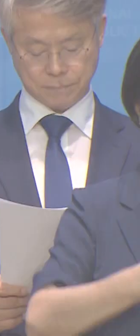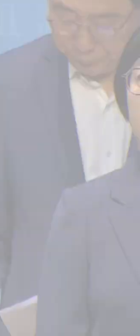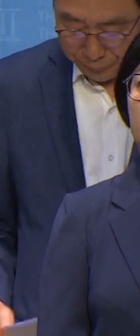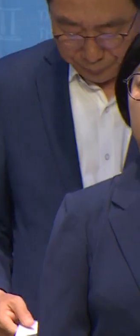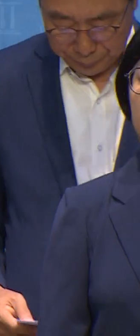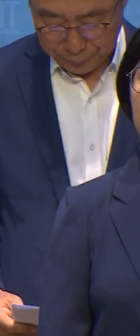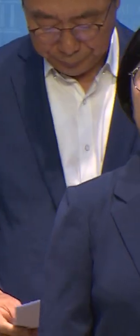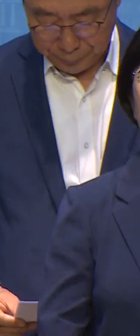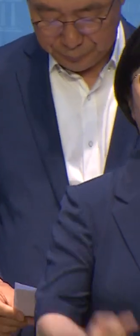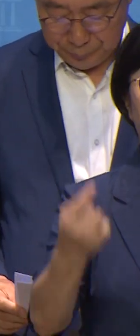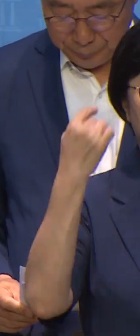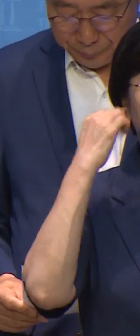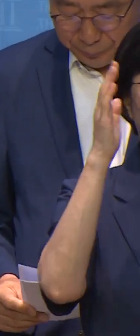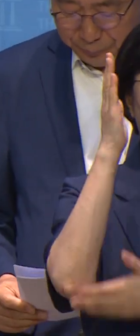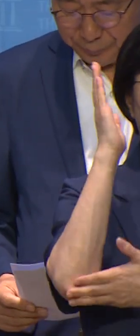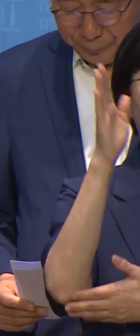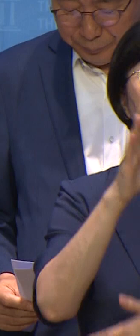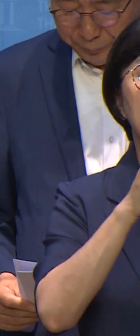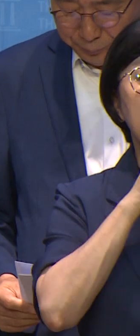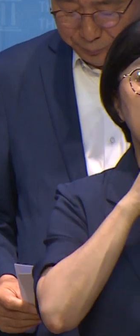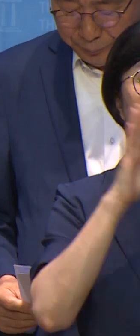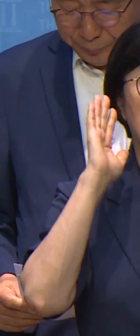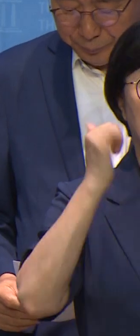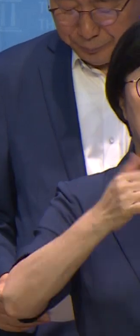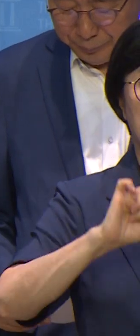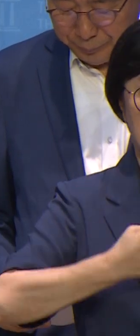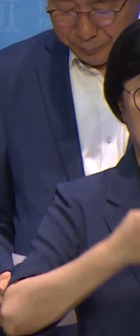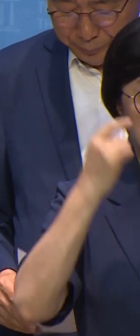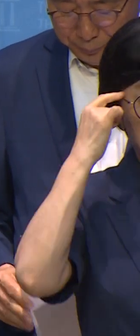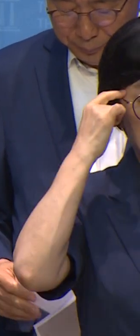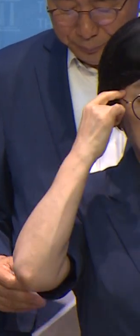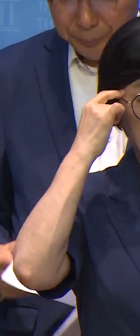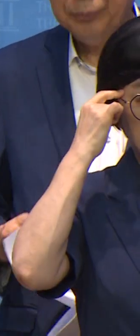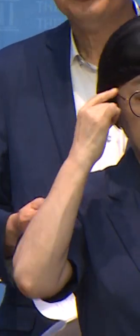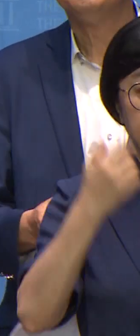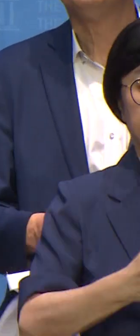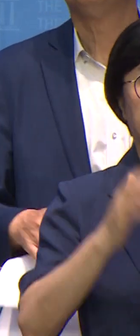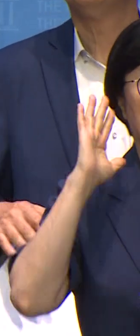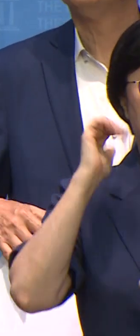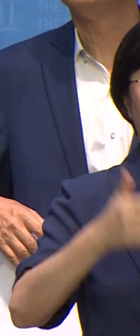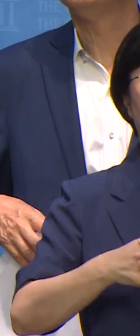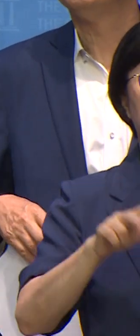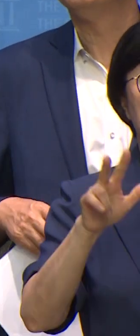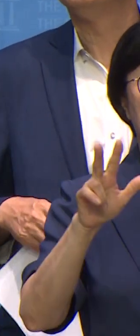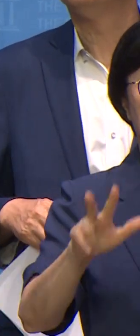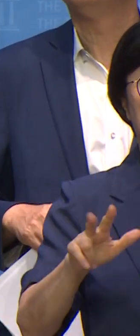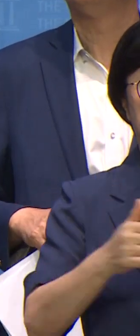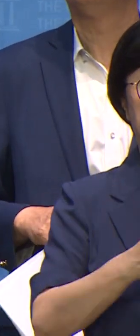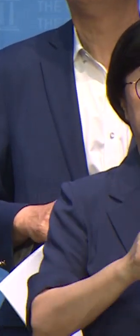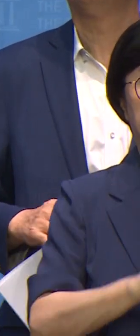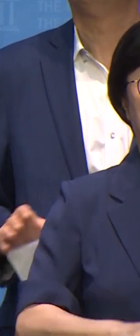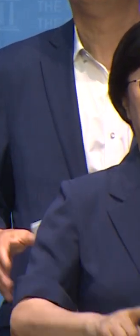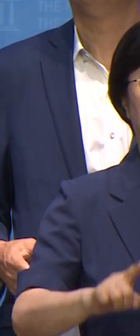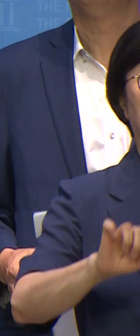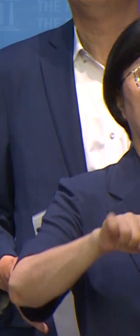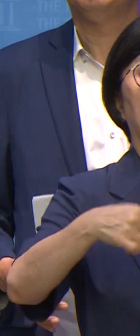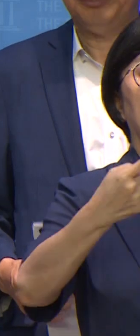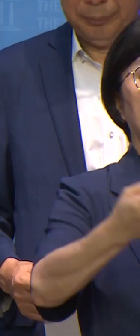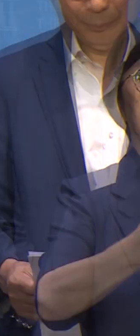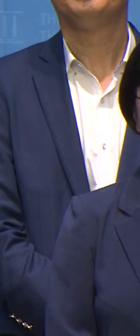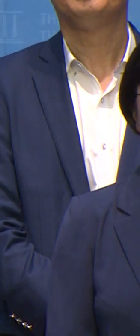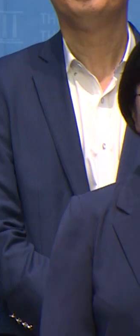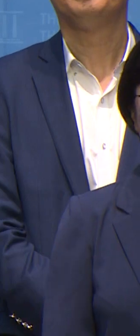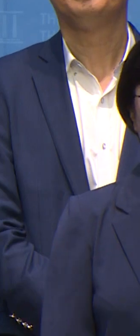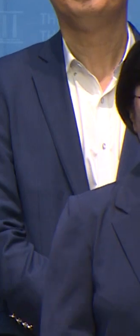밝히십시오. 어제 그 발언이 정말 대통령 자신의 생각이라면 대통령이 당장 나서 국민 앞에 사과해야